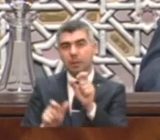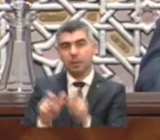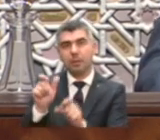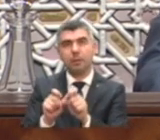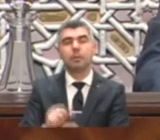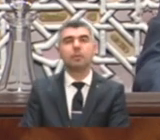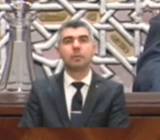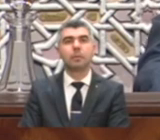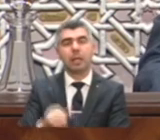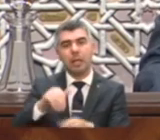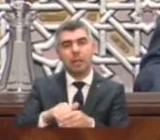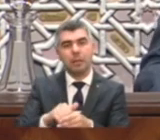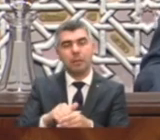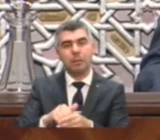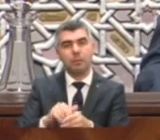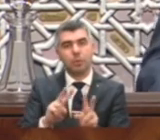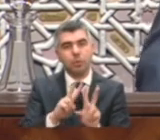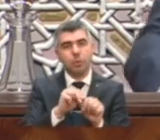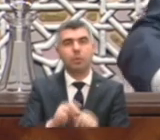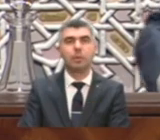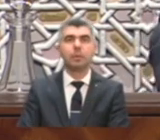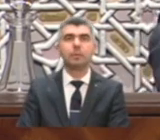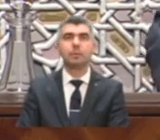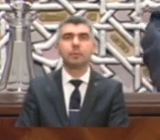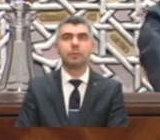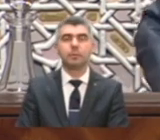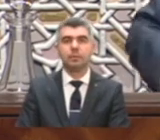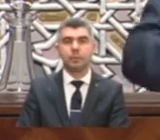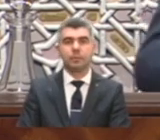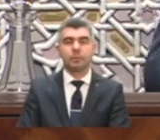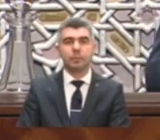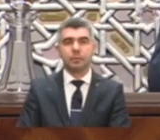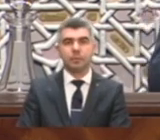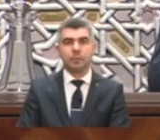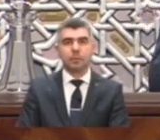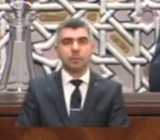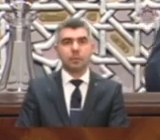المحترمين فريق الدستوري الديمقراطي الاجتماعي. تفضل سيد نائب محترم.